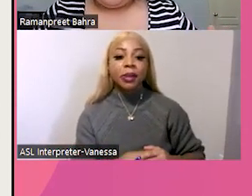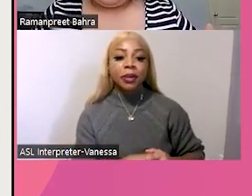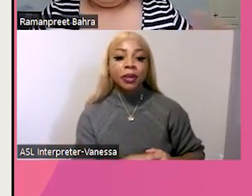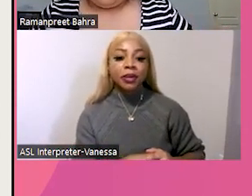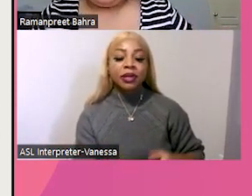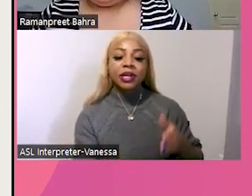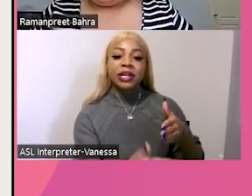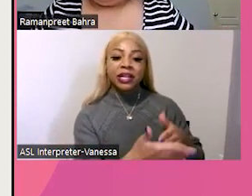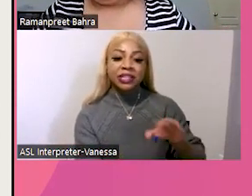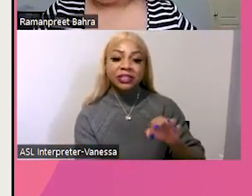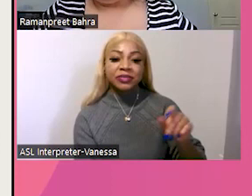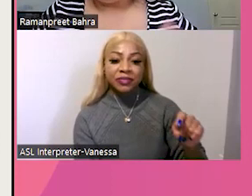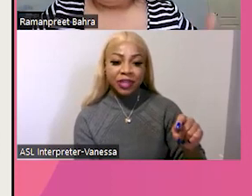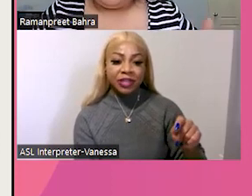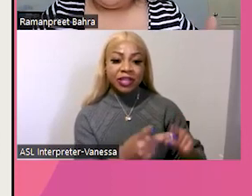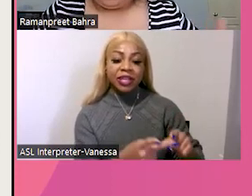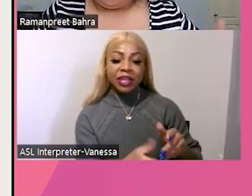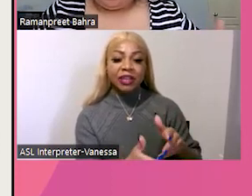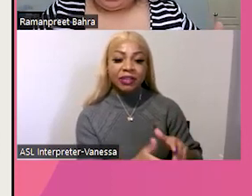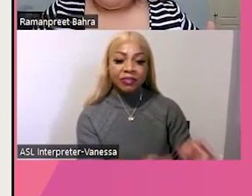analyse intersectionnelle